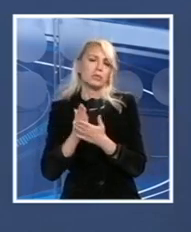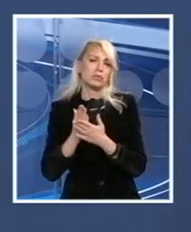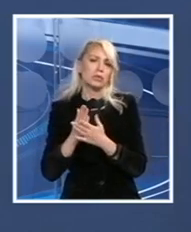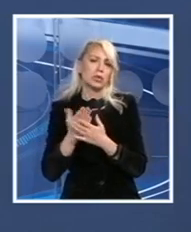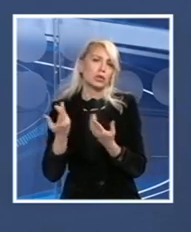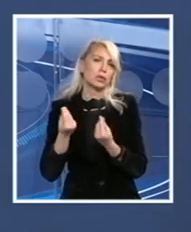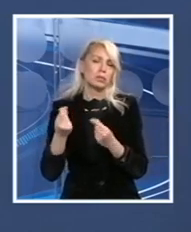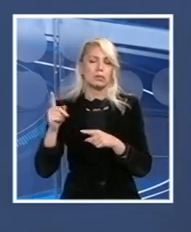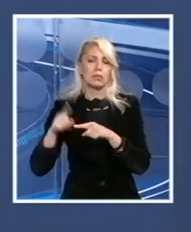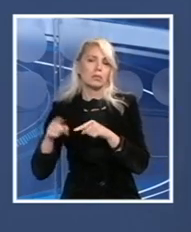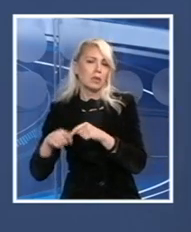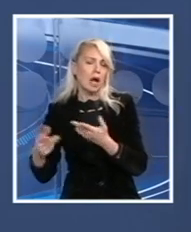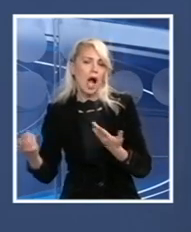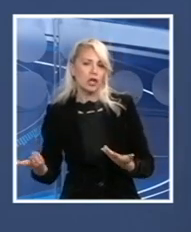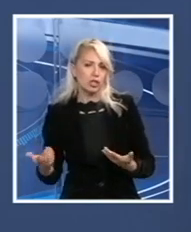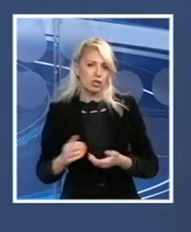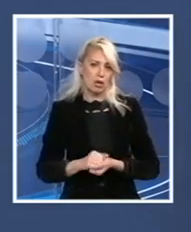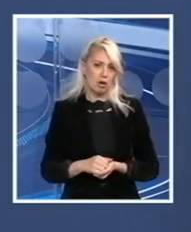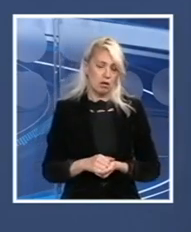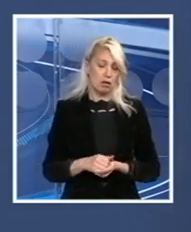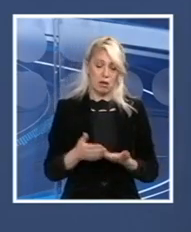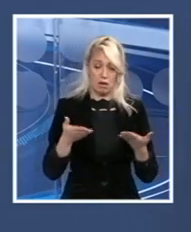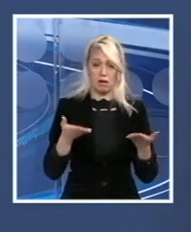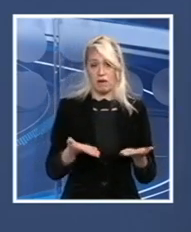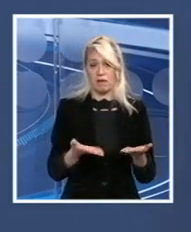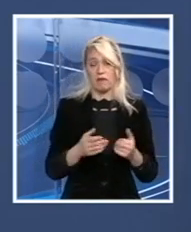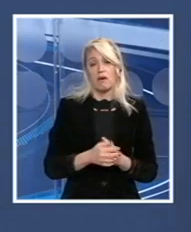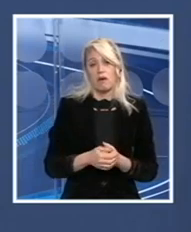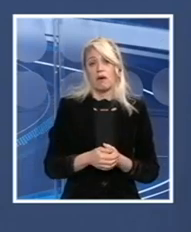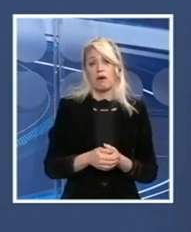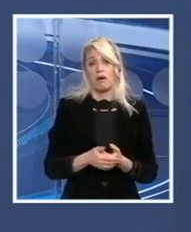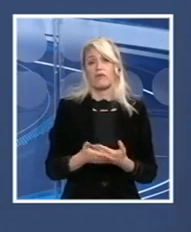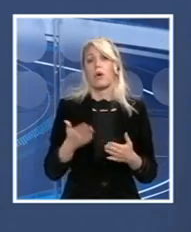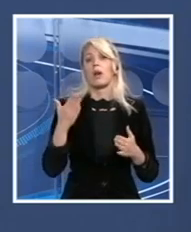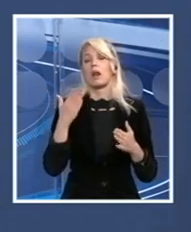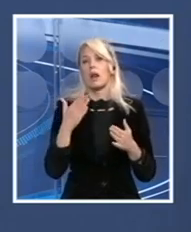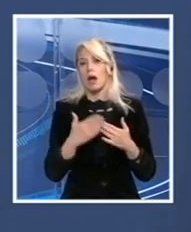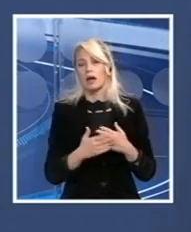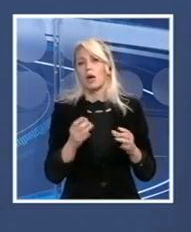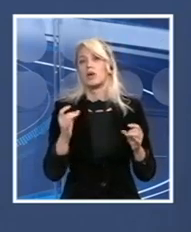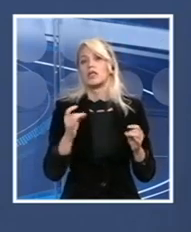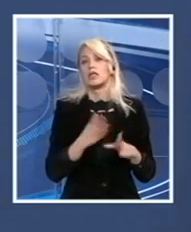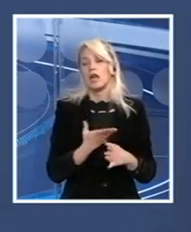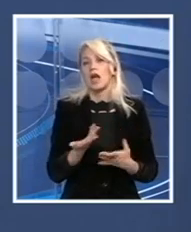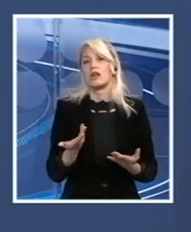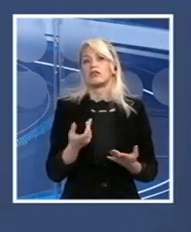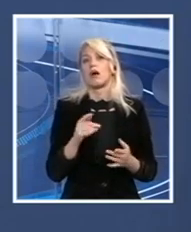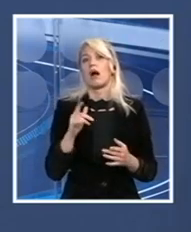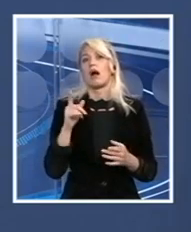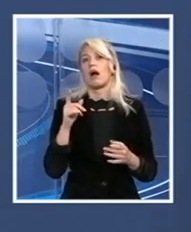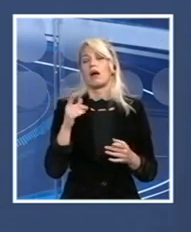posledice. Evo ovde se konkretno završilo na kraju dobro, jer je osoba na kraju